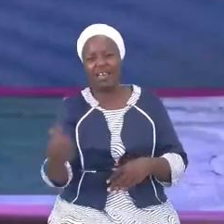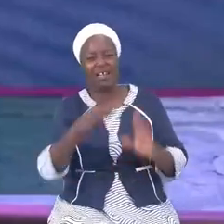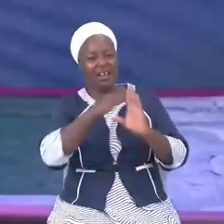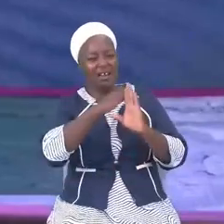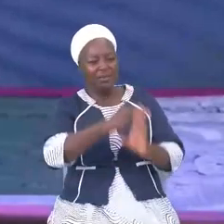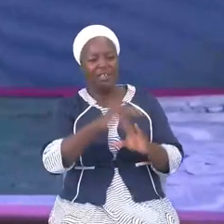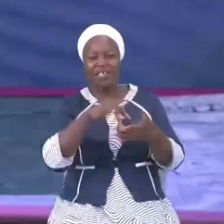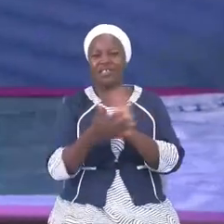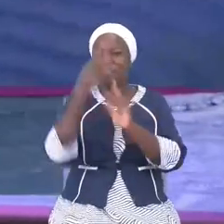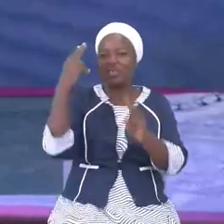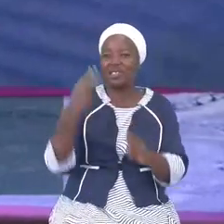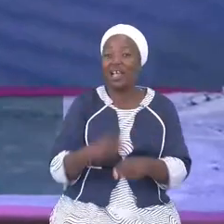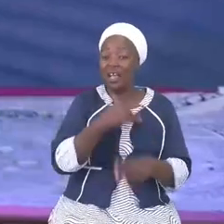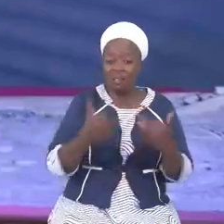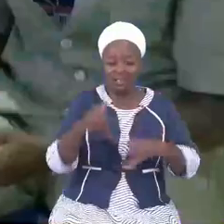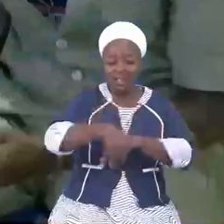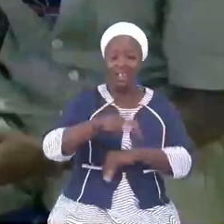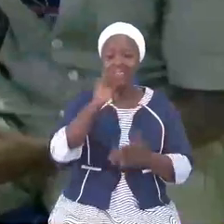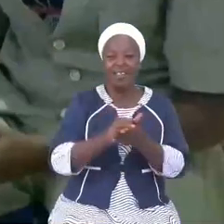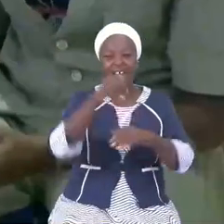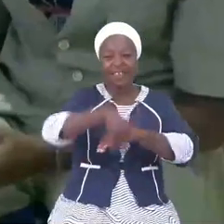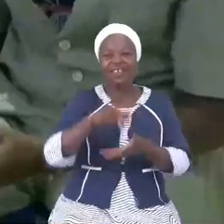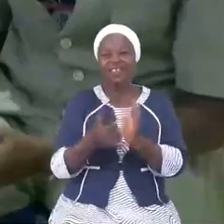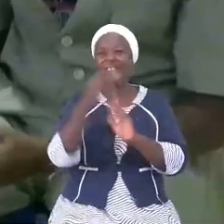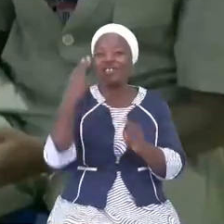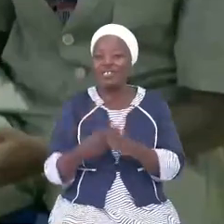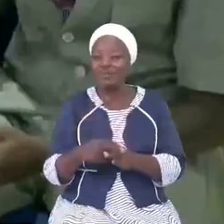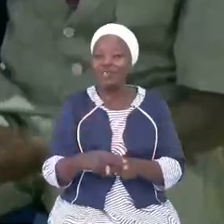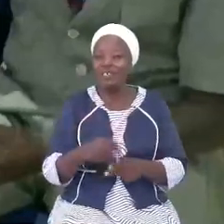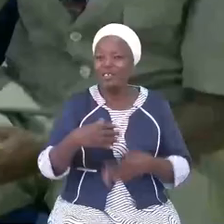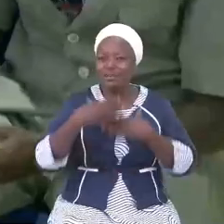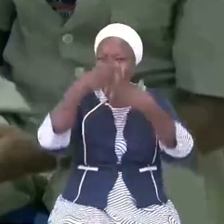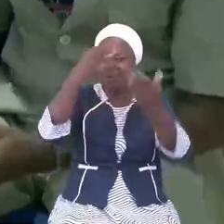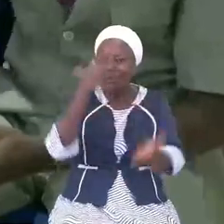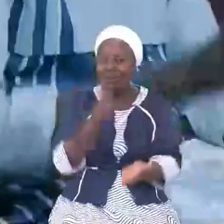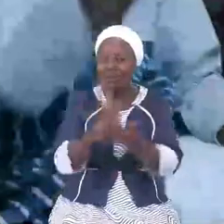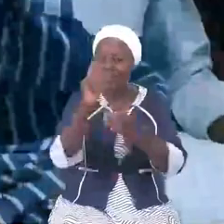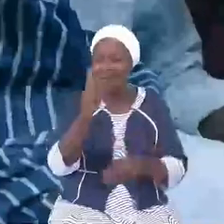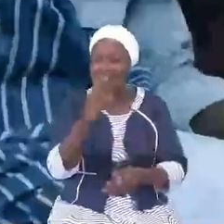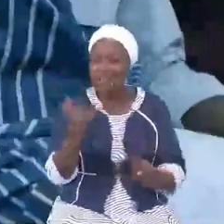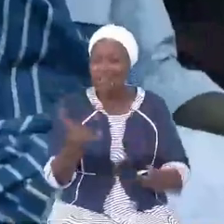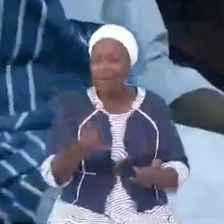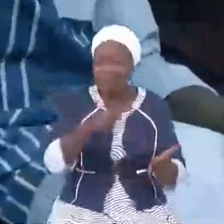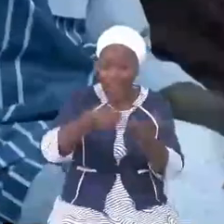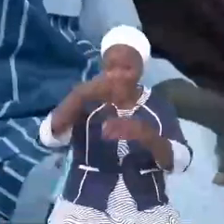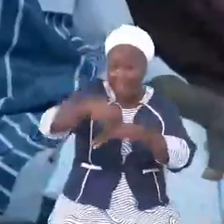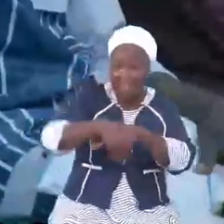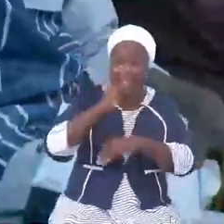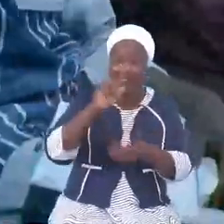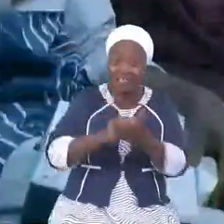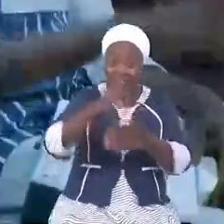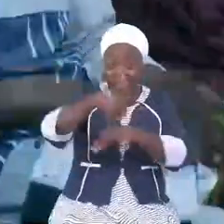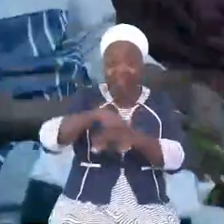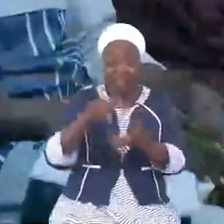soir, c'est ta soirée. Est-ce que tu es là-bas? Où es-tu? Ce soir, c'est ta soirée.